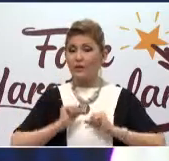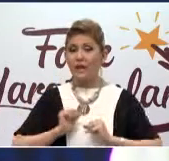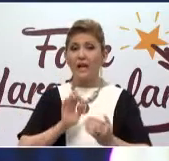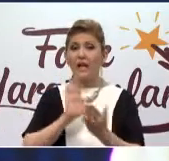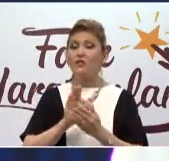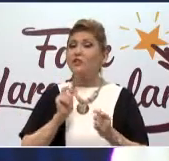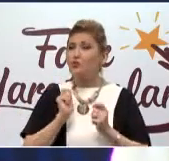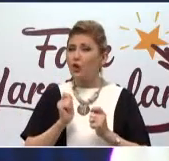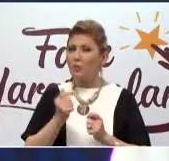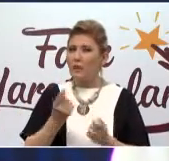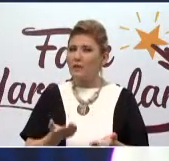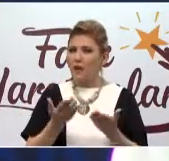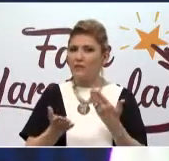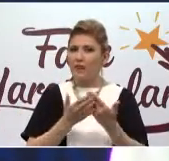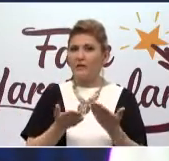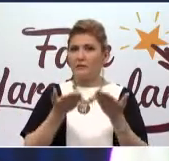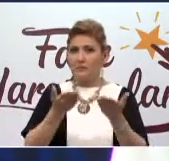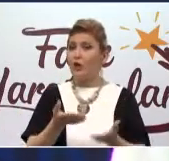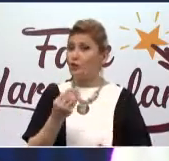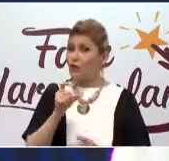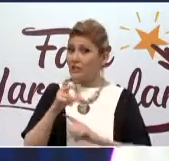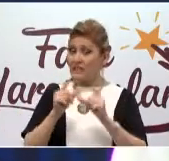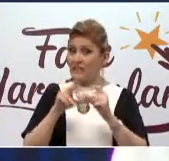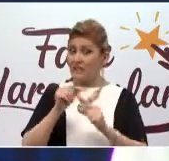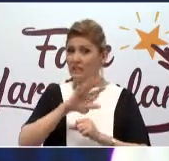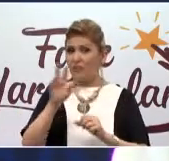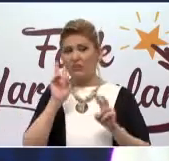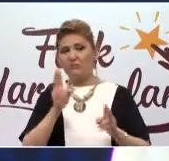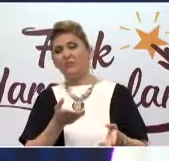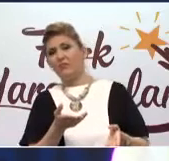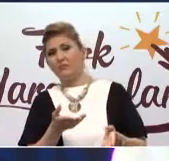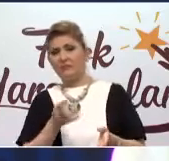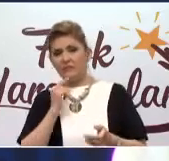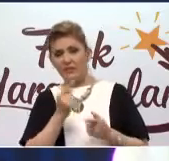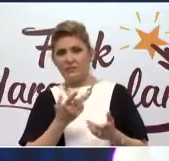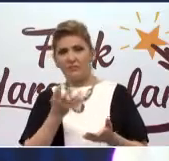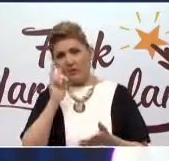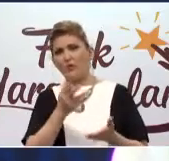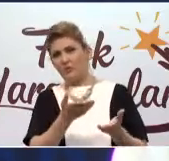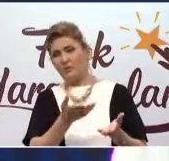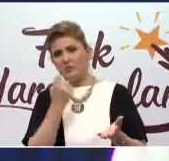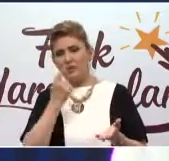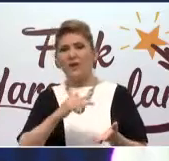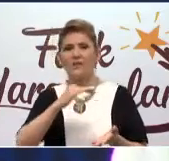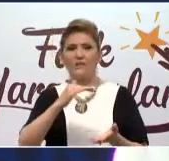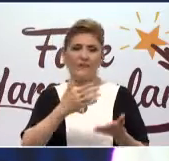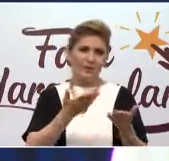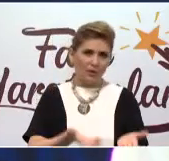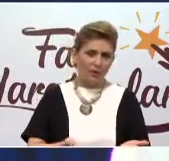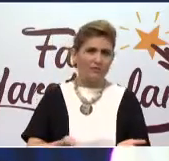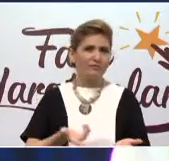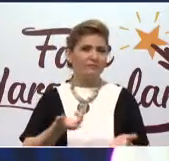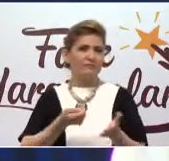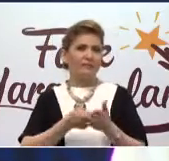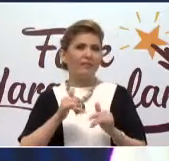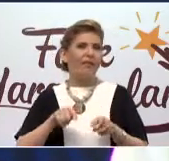karşılaştıkları zorlukları birazcık hafifletebilmek. Çünkü çok ciddi önyargılar var tikleri olan insanlara karşı. İşte görürsünüz işte bu videolar, işte espri